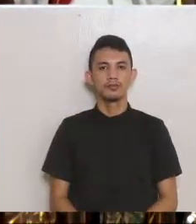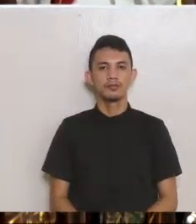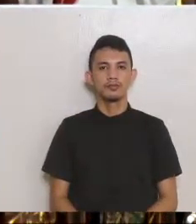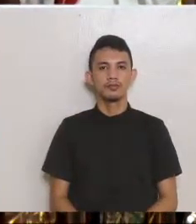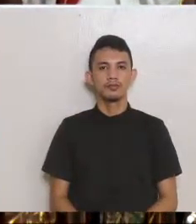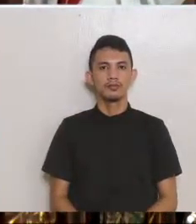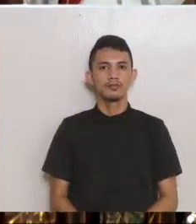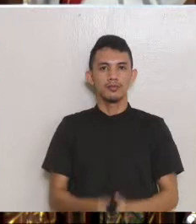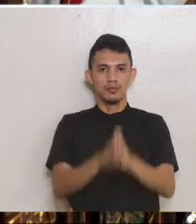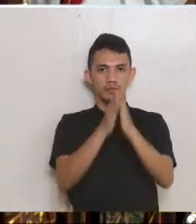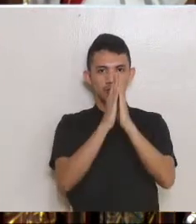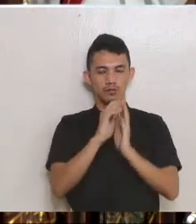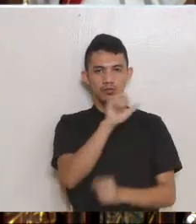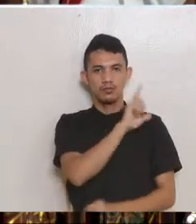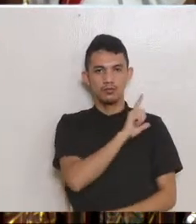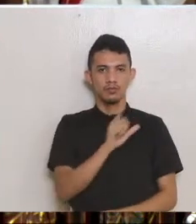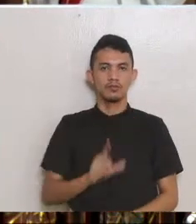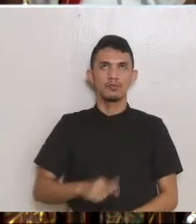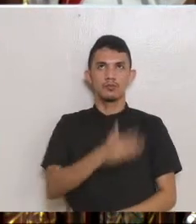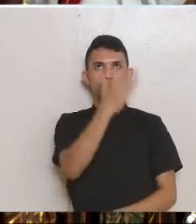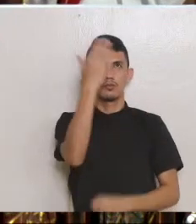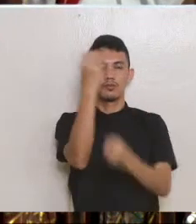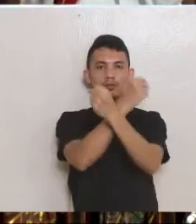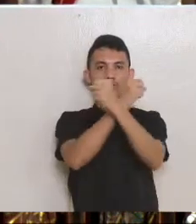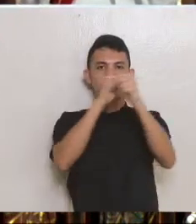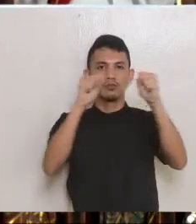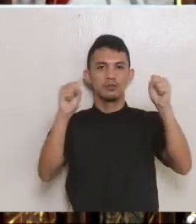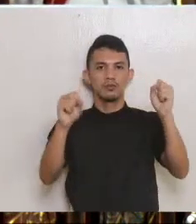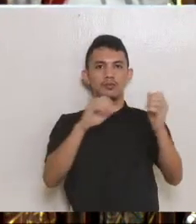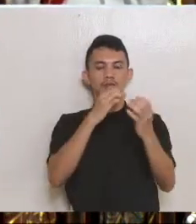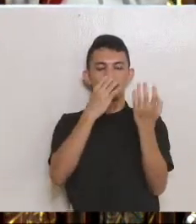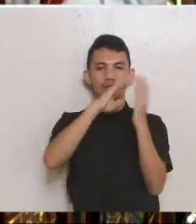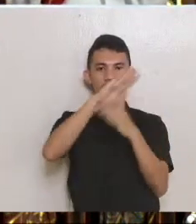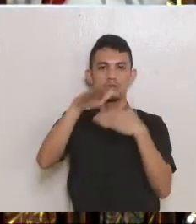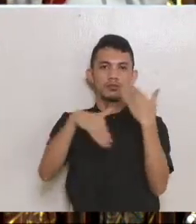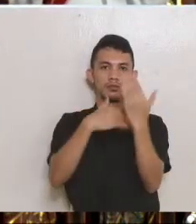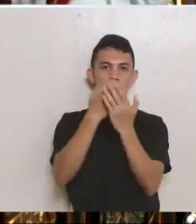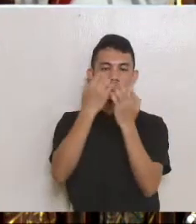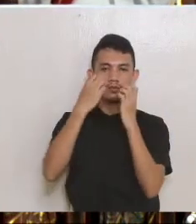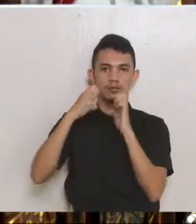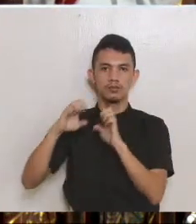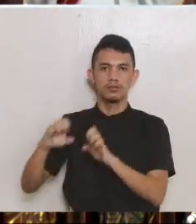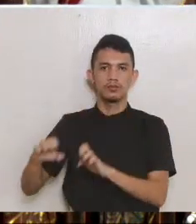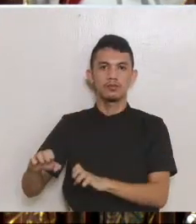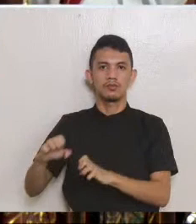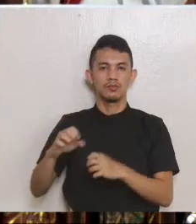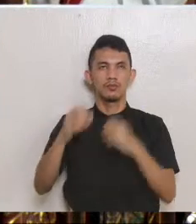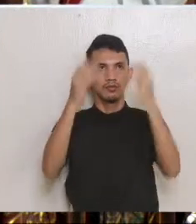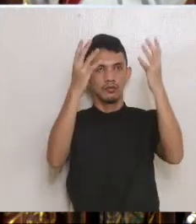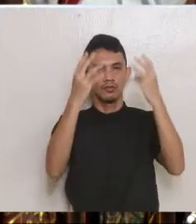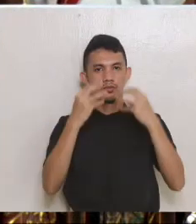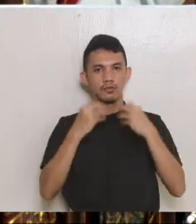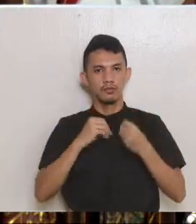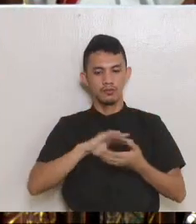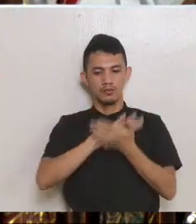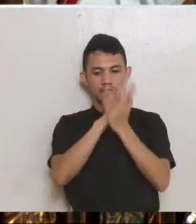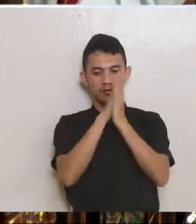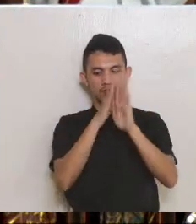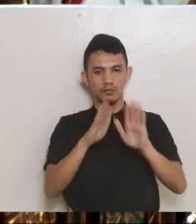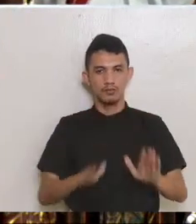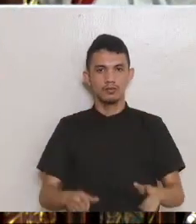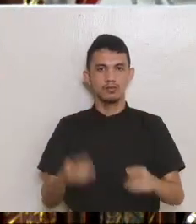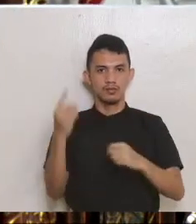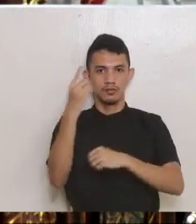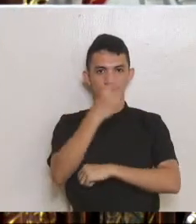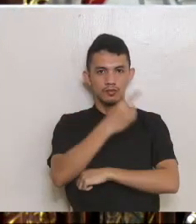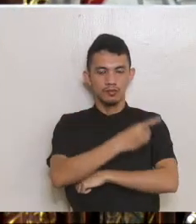Mangayo kami kanimo Ginoo, imo kaming luwason sa tanang daotan. Hatagi kami sa kalinaw nining